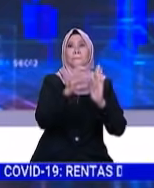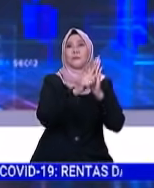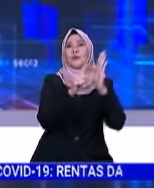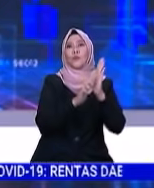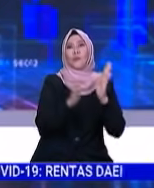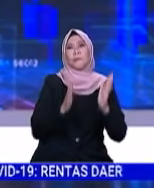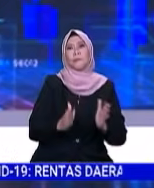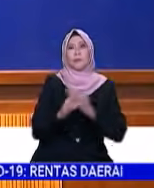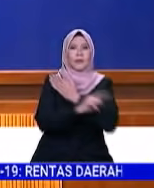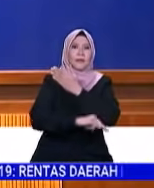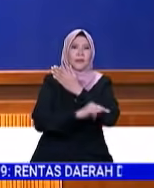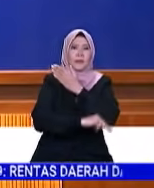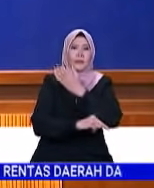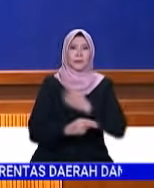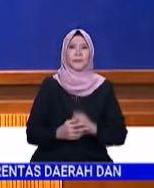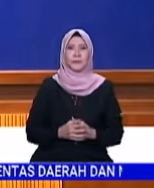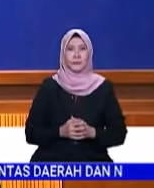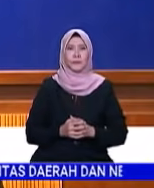negara.